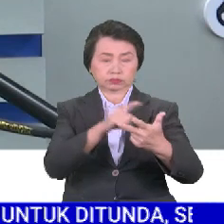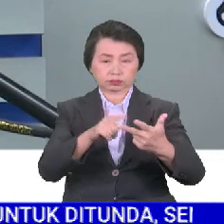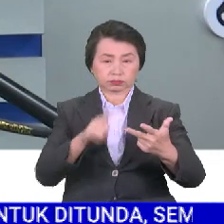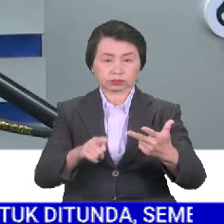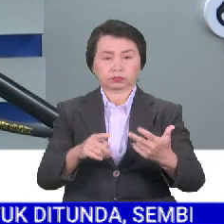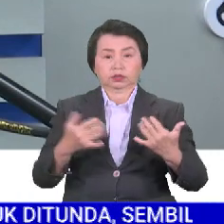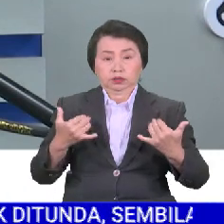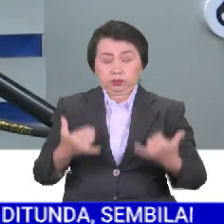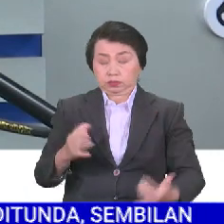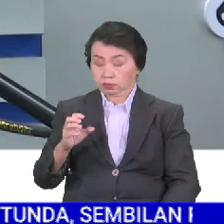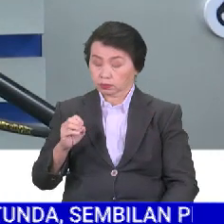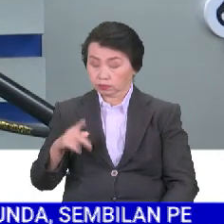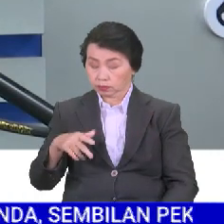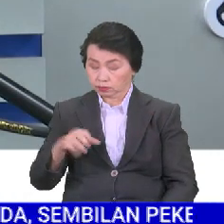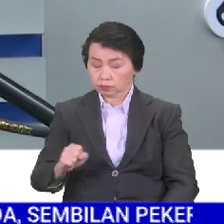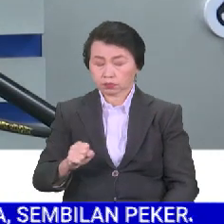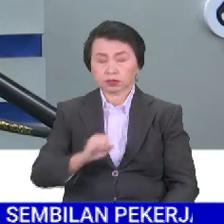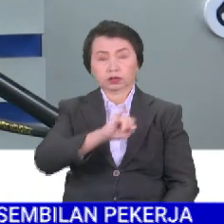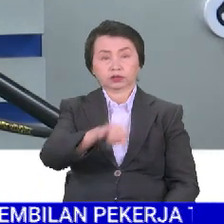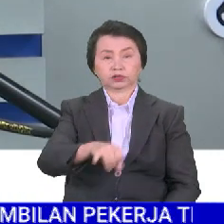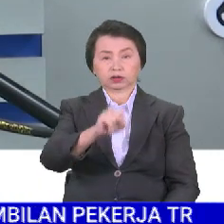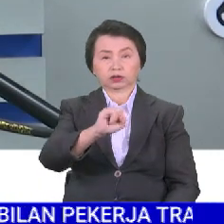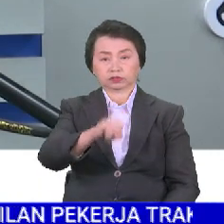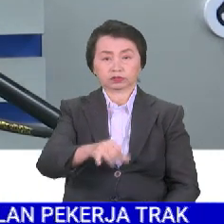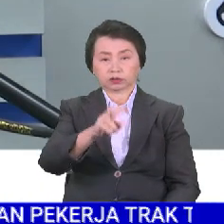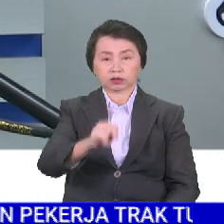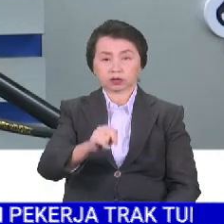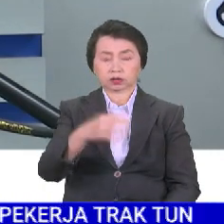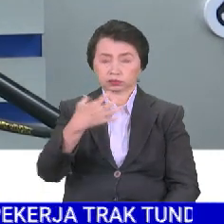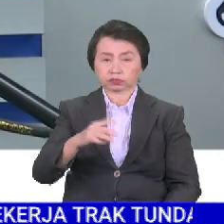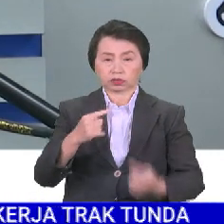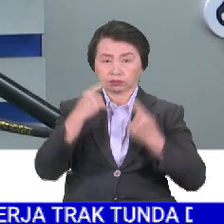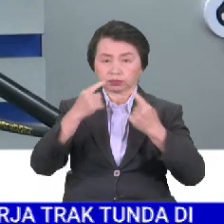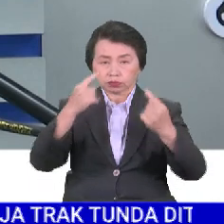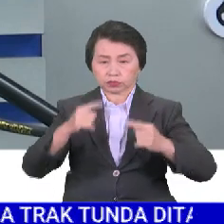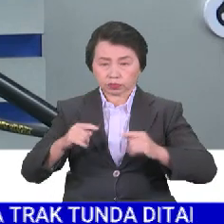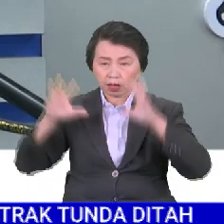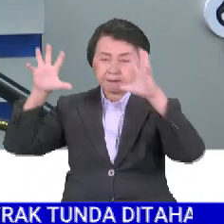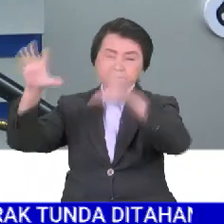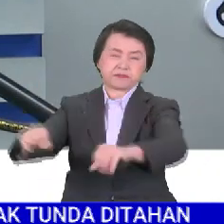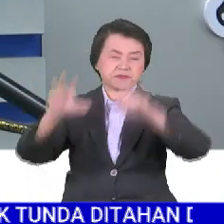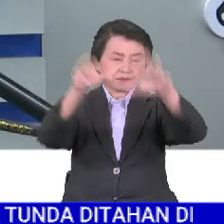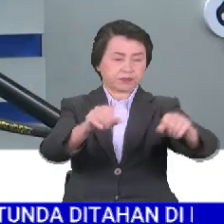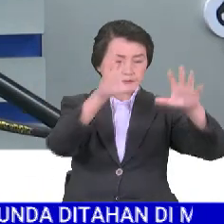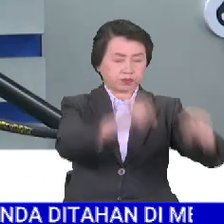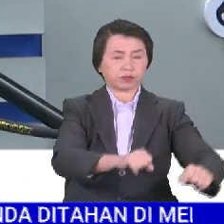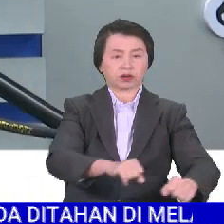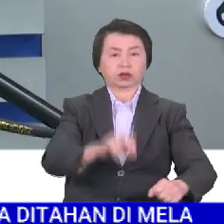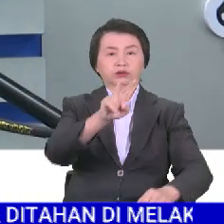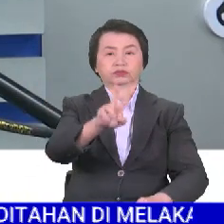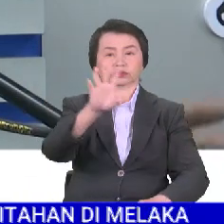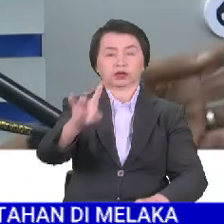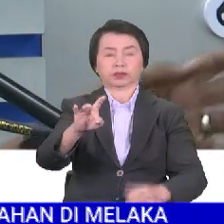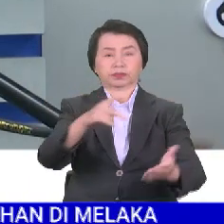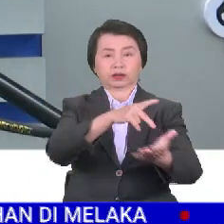operasi kali ini jsjn telah berjaya menggempur 28 port penagihan